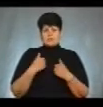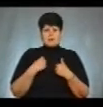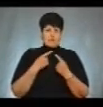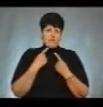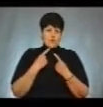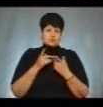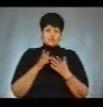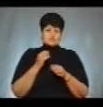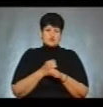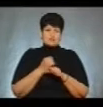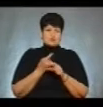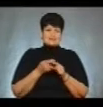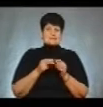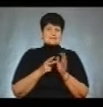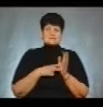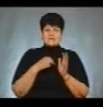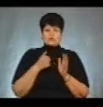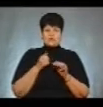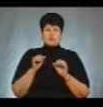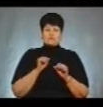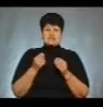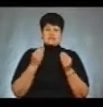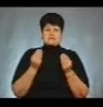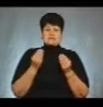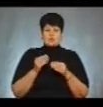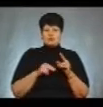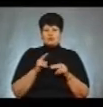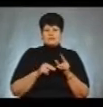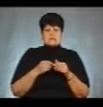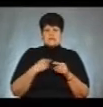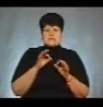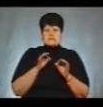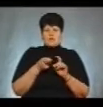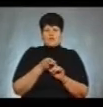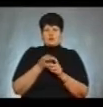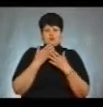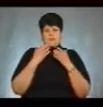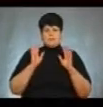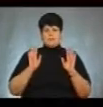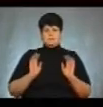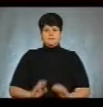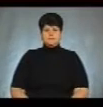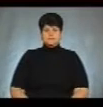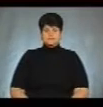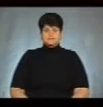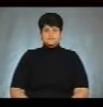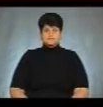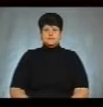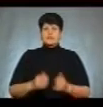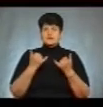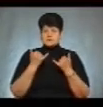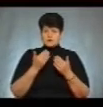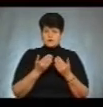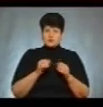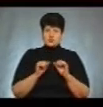що за роботи 17-го року управління капітального будівництва ніякого відношення до того не мало. Зараз вас, до